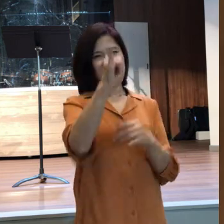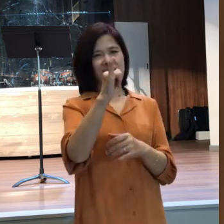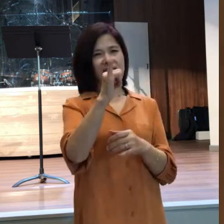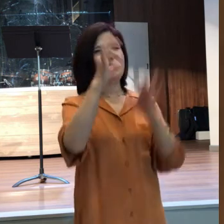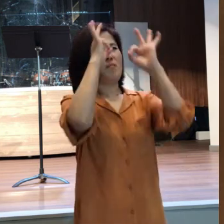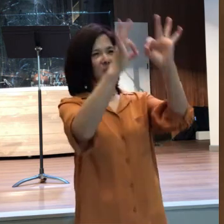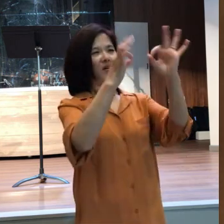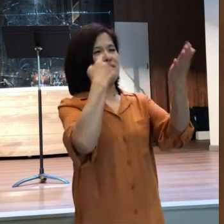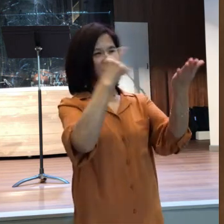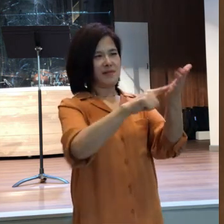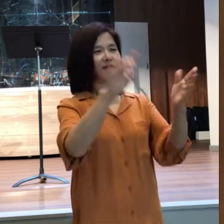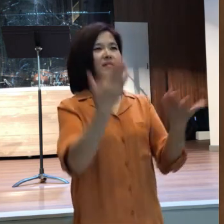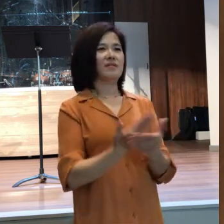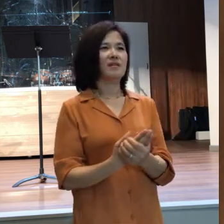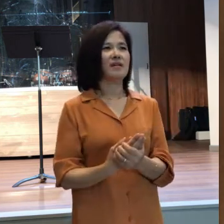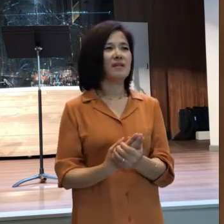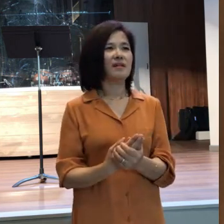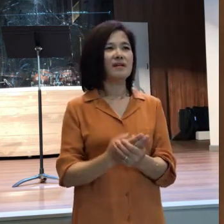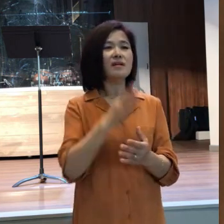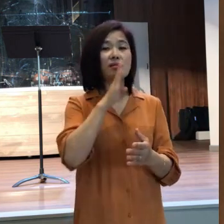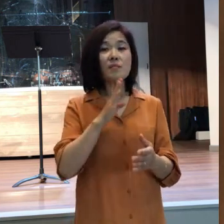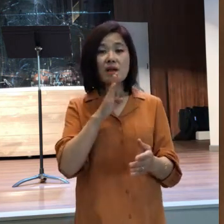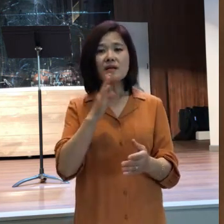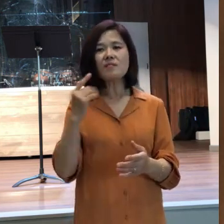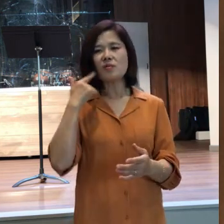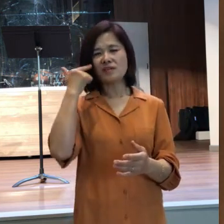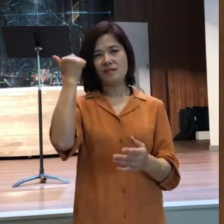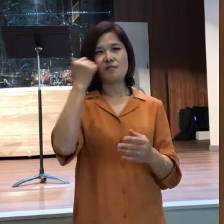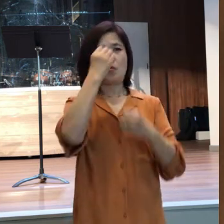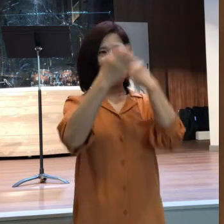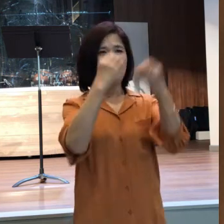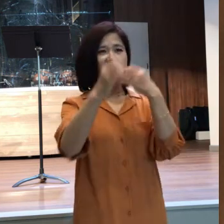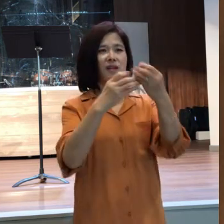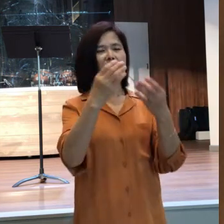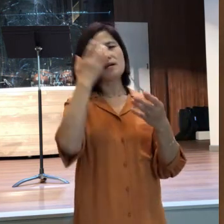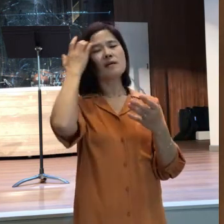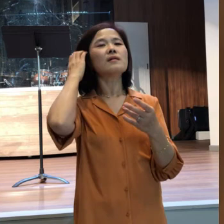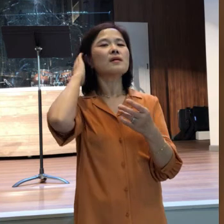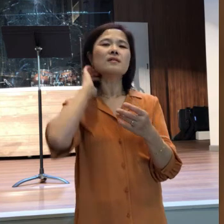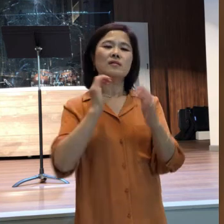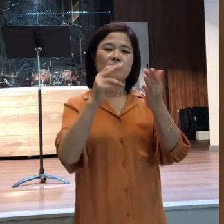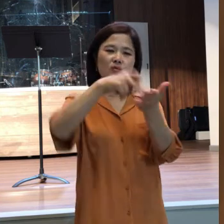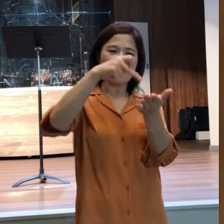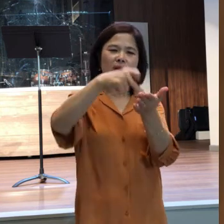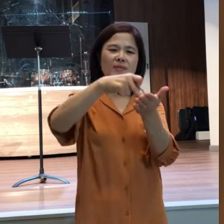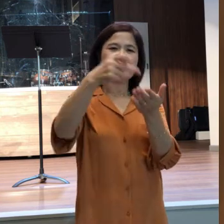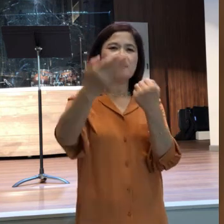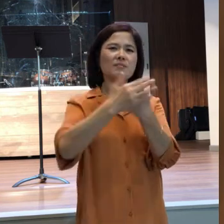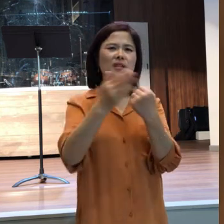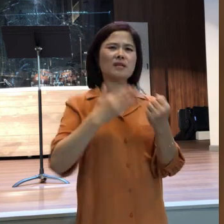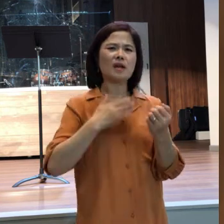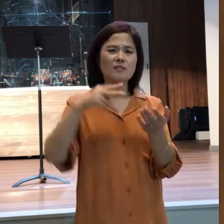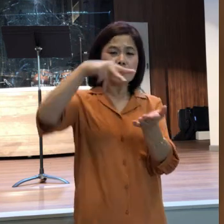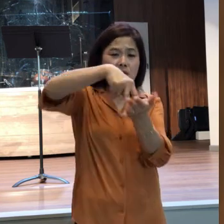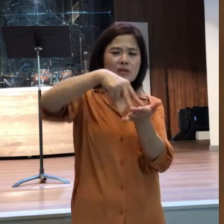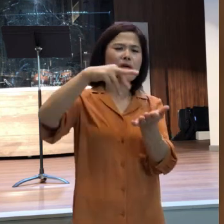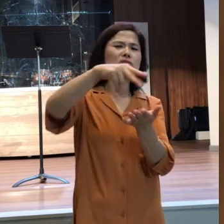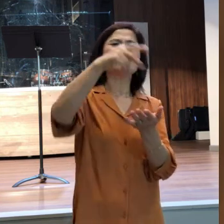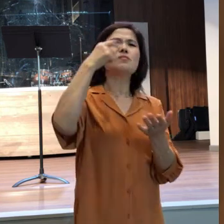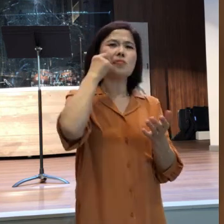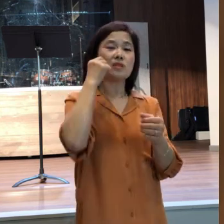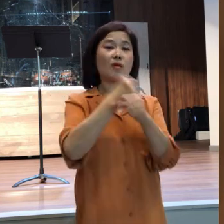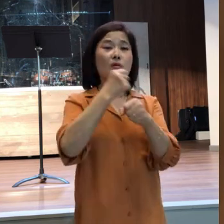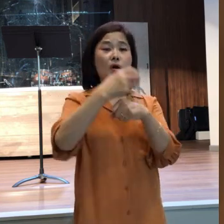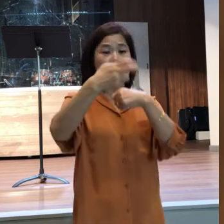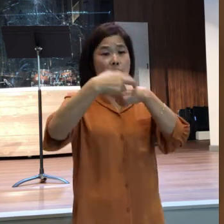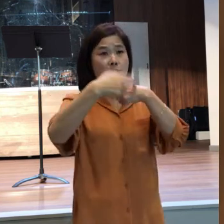있었습니다. 나는 고백합니다. 소아마비에 걸려 남이 일어설 때 걷지도 못하고